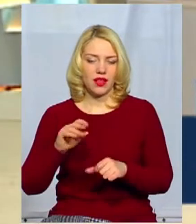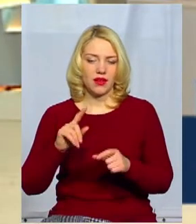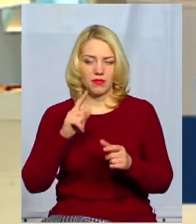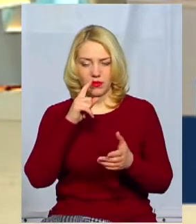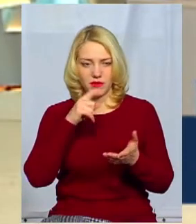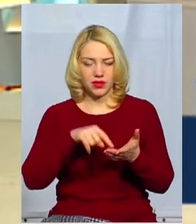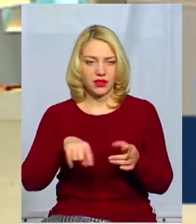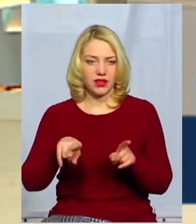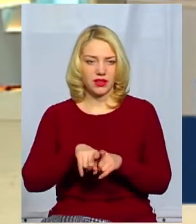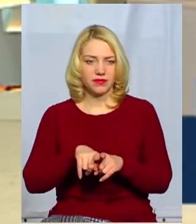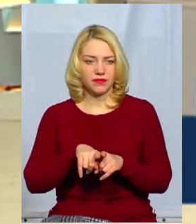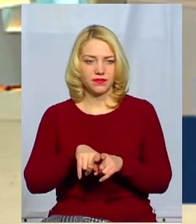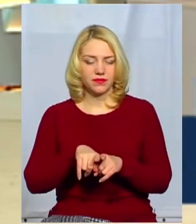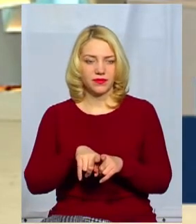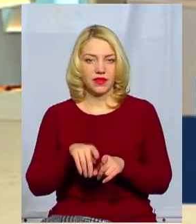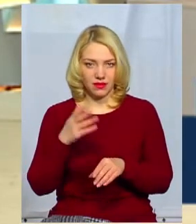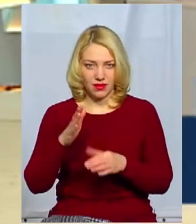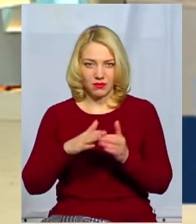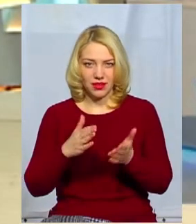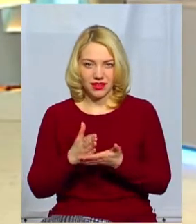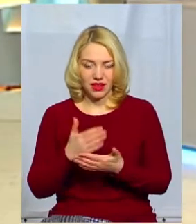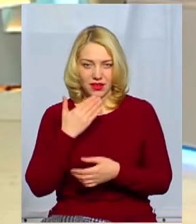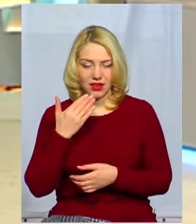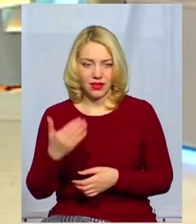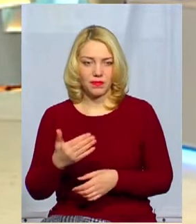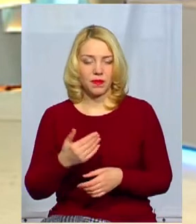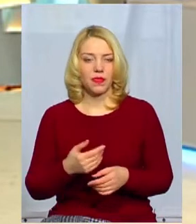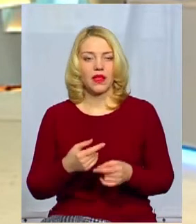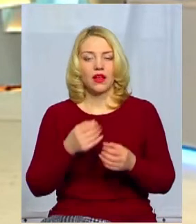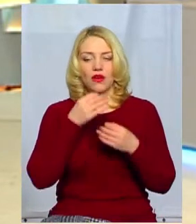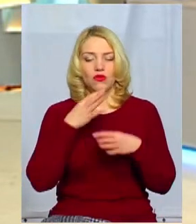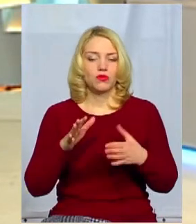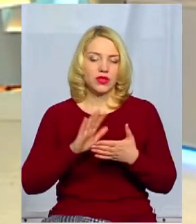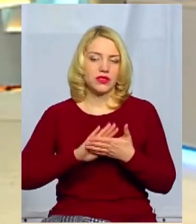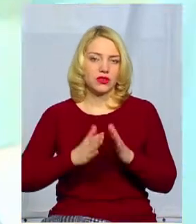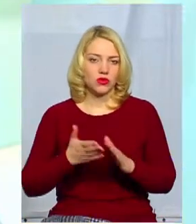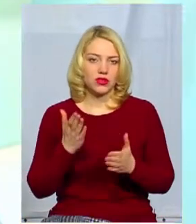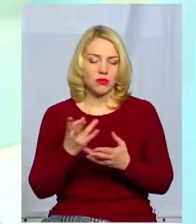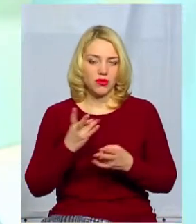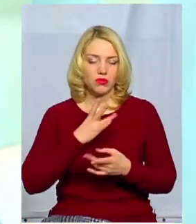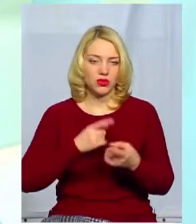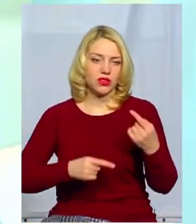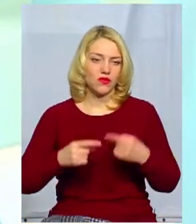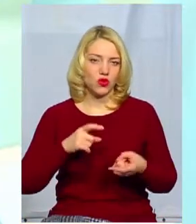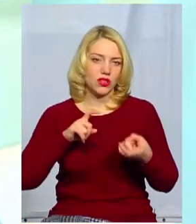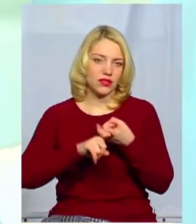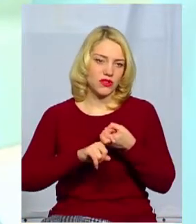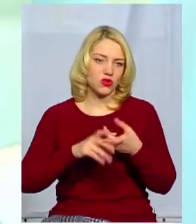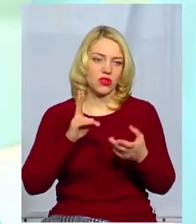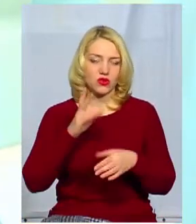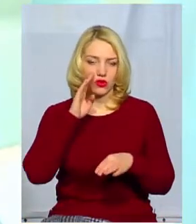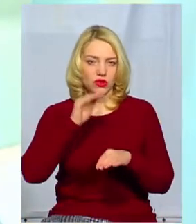таке? Ви не практикуєте таке? В будь-якій ситуації повинен бути зворотній зв'язок, якщо дійсно хтось помітив, можливо, з